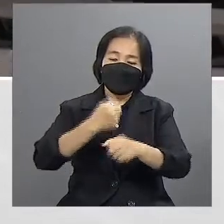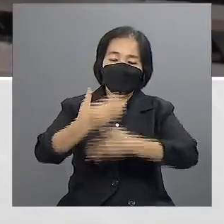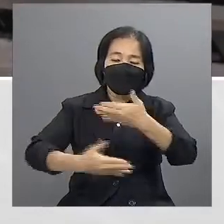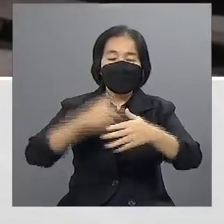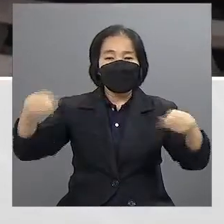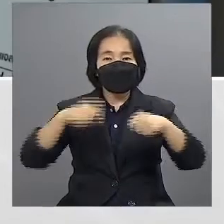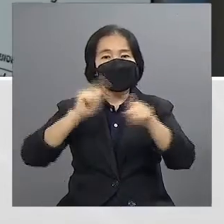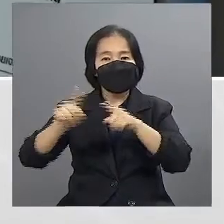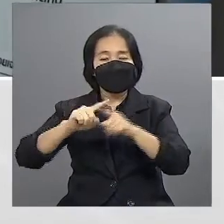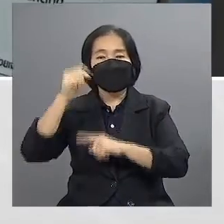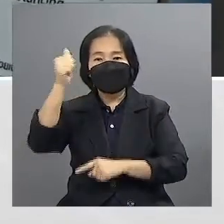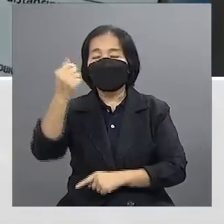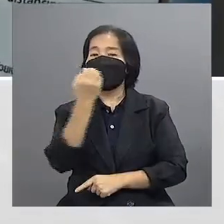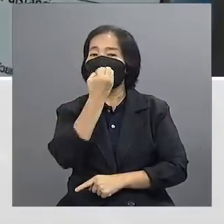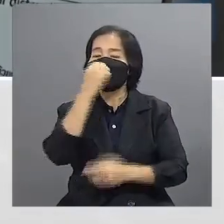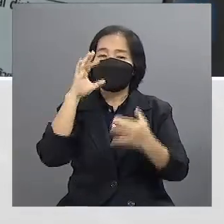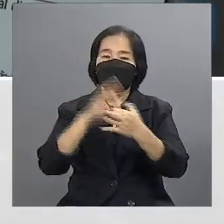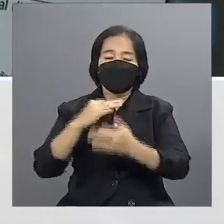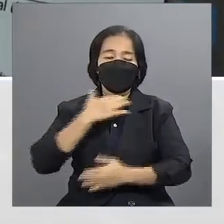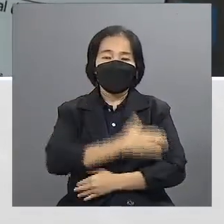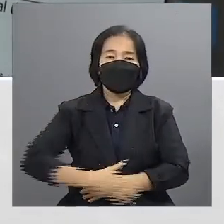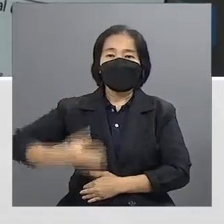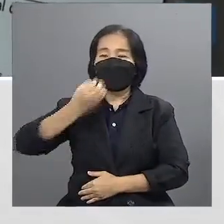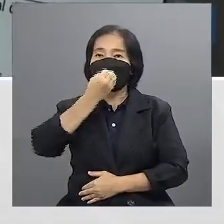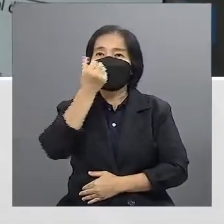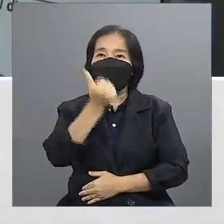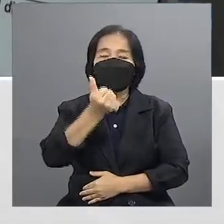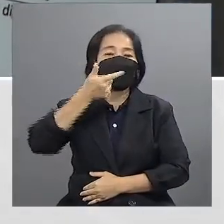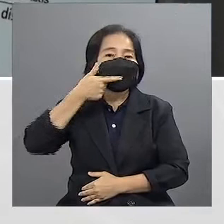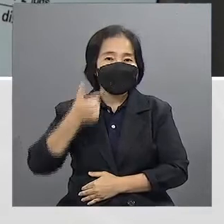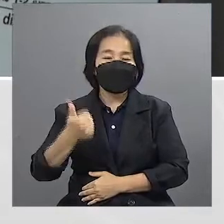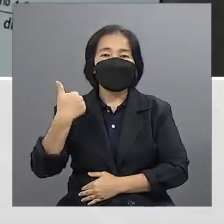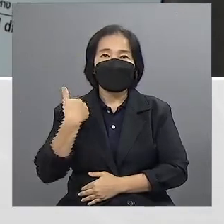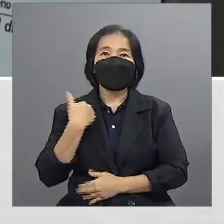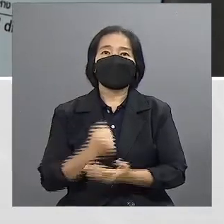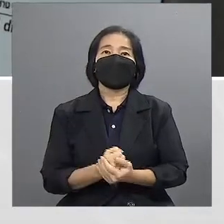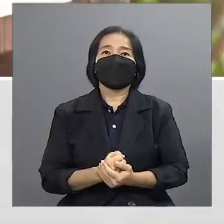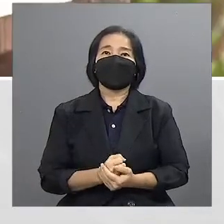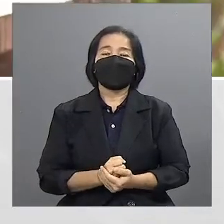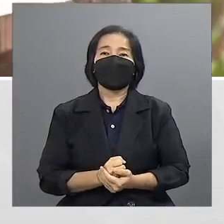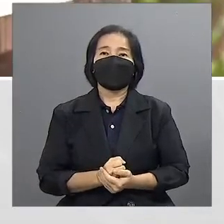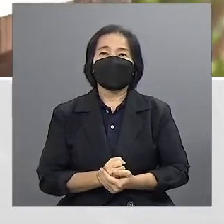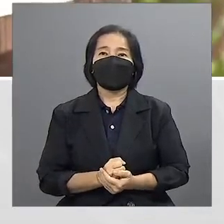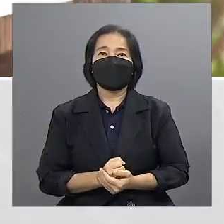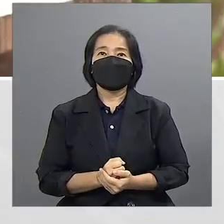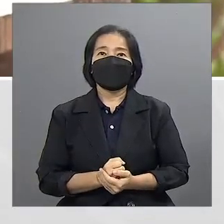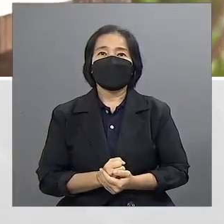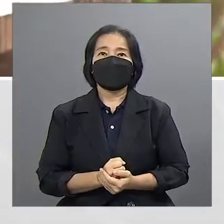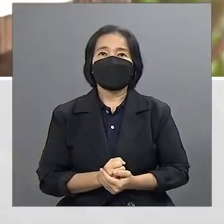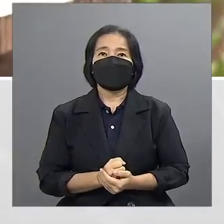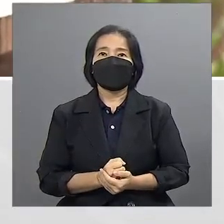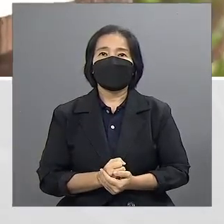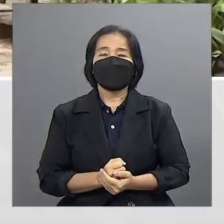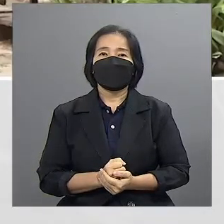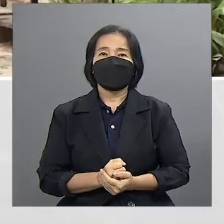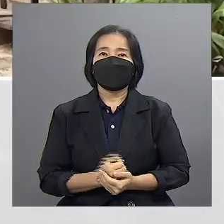ถานอาหารทมกุณภาพ อาหารทมรสชาิอร่อยและมีกรรมเสริมที่สามารดู